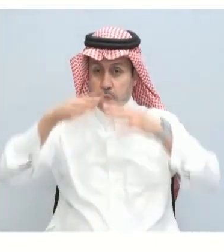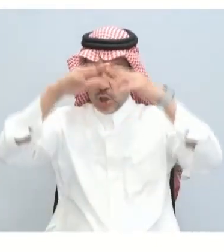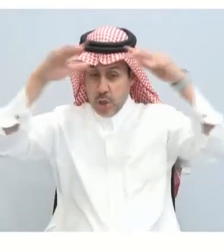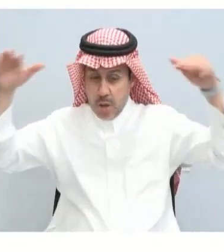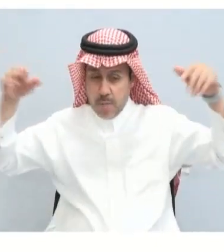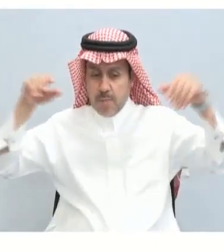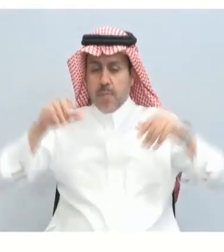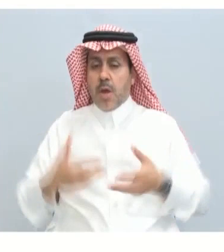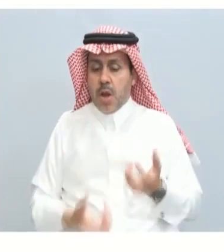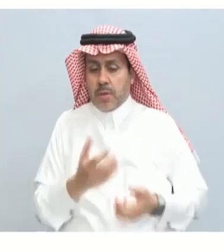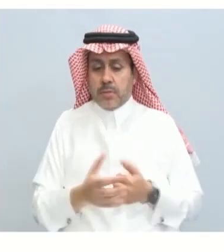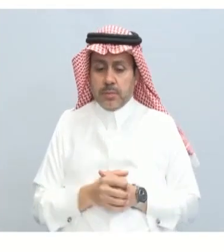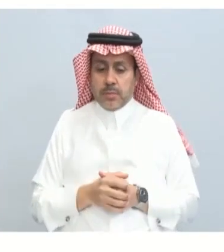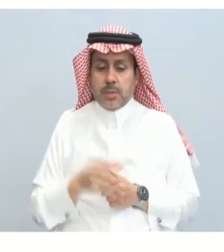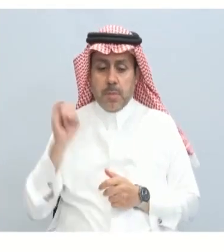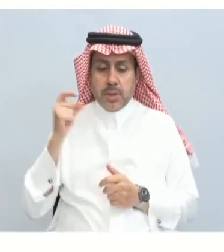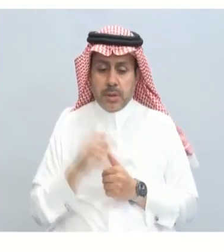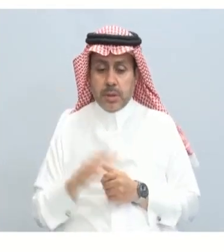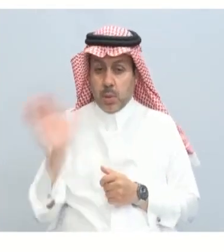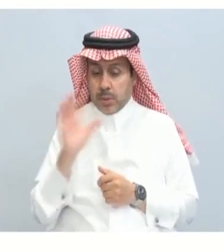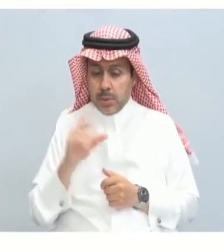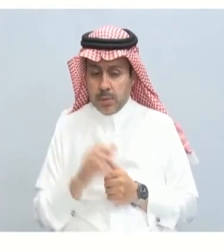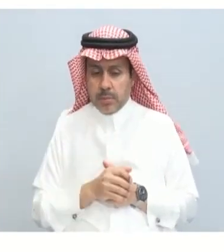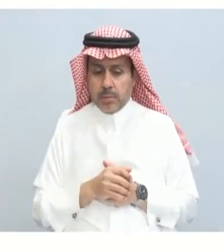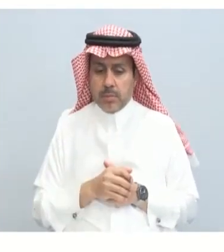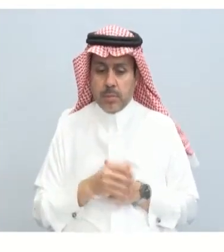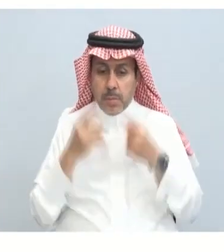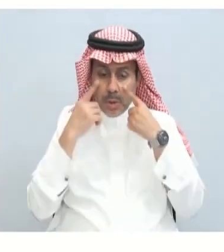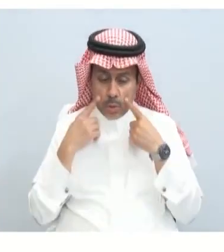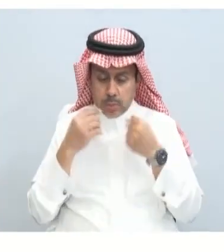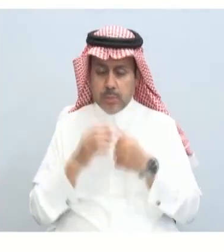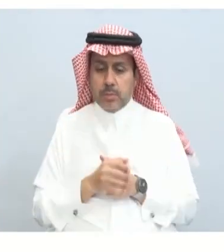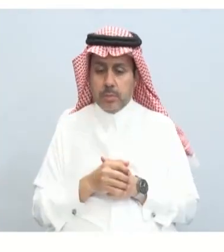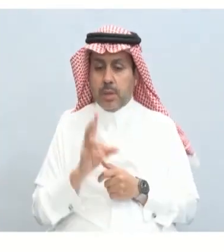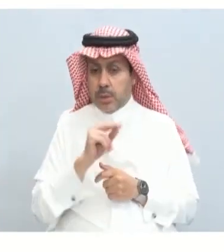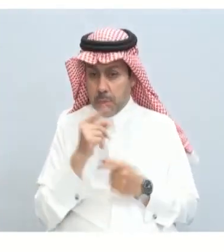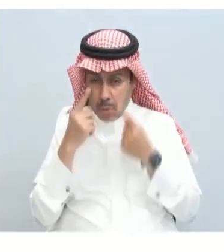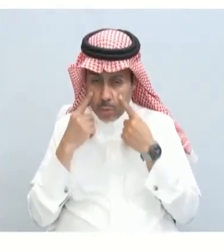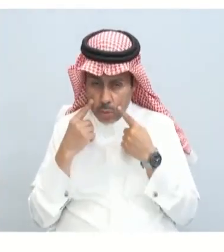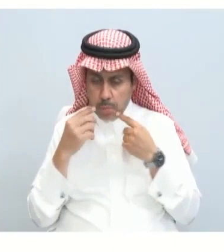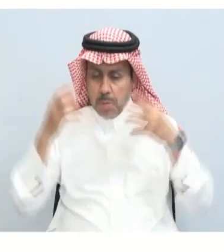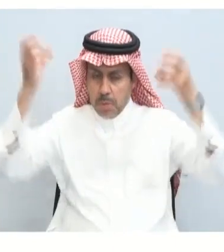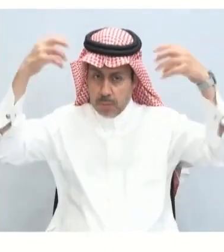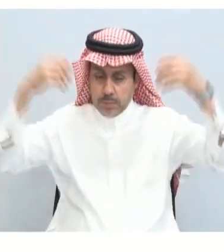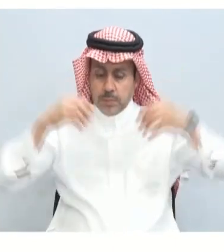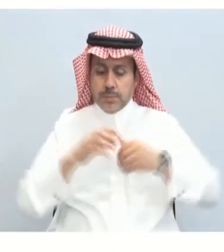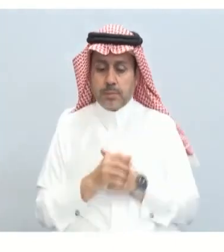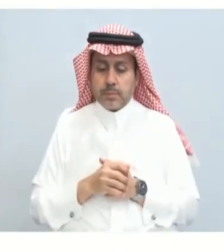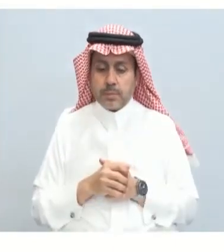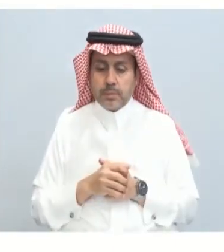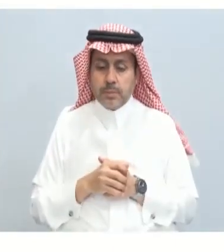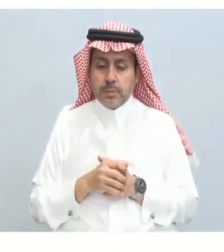استعاره تقوم مثلا في المطر عند الوداع ان همر المطر من العيون ونشبه البكاء والعيون والدموع بالمطر